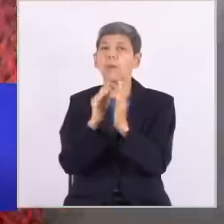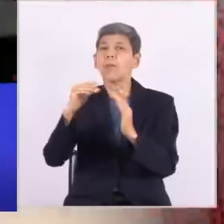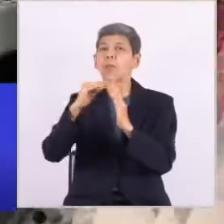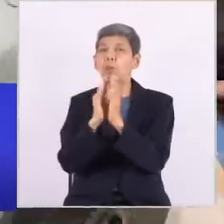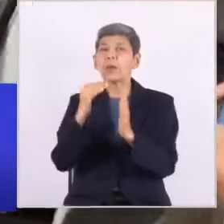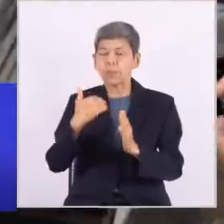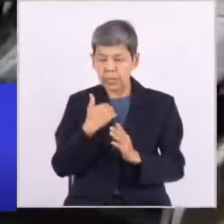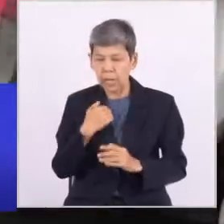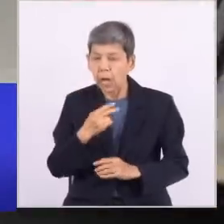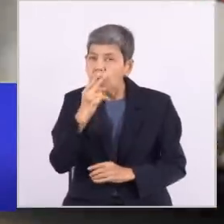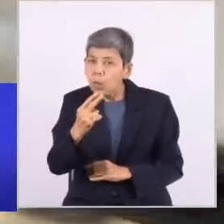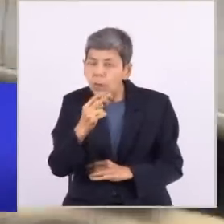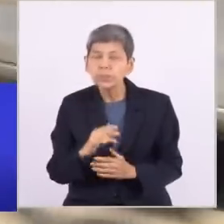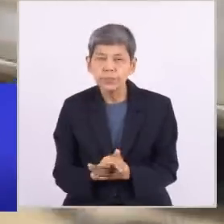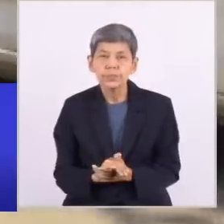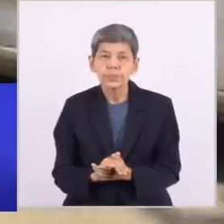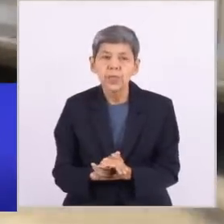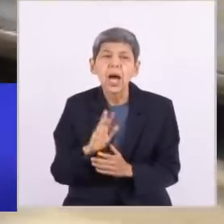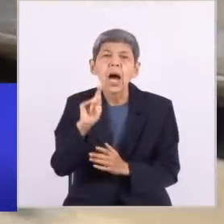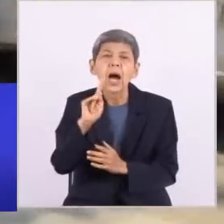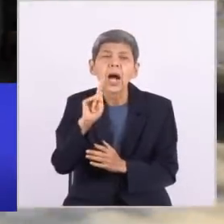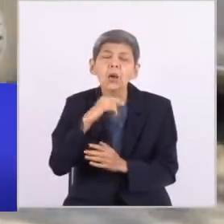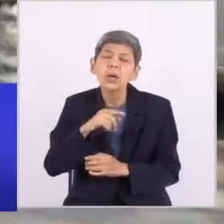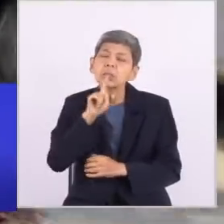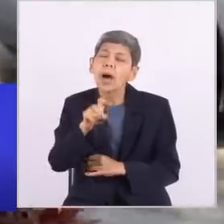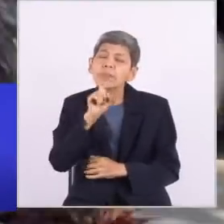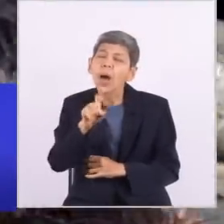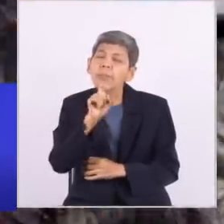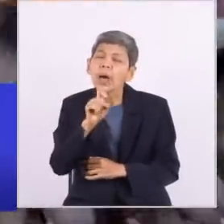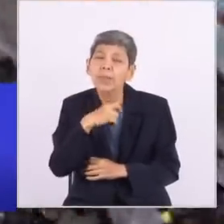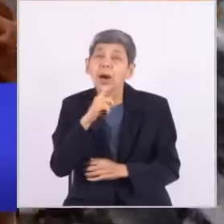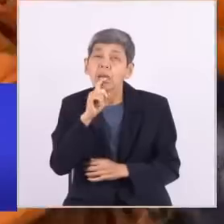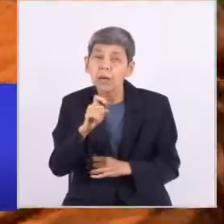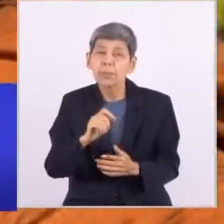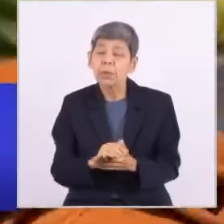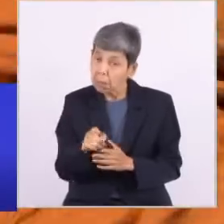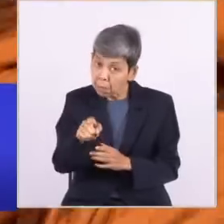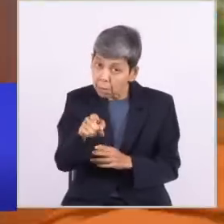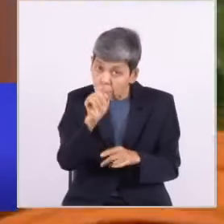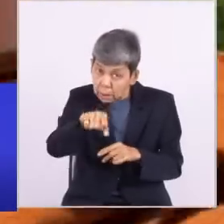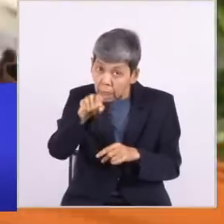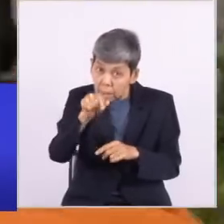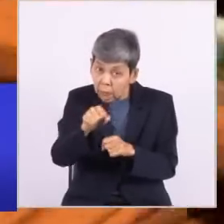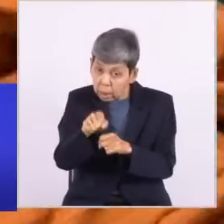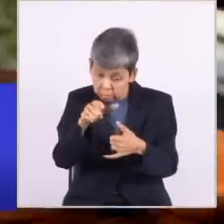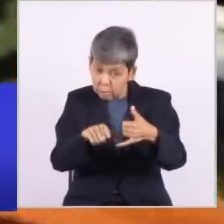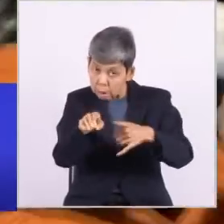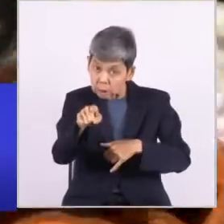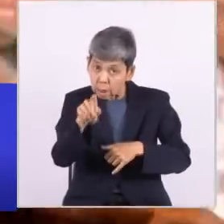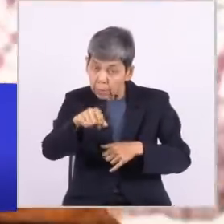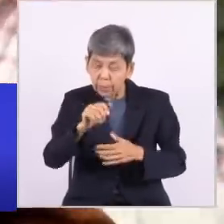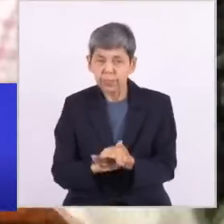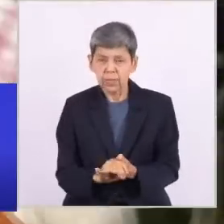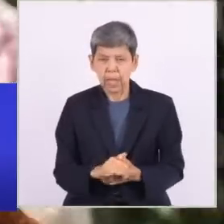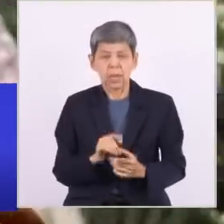แต่ว่าก็ต่อไปอีกผู้สื่อข่าวได้เข้าไปสอบถามกรณีดังกล่าวว่าใช่คลิปของพระอาจารย์โชคหรือไม่ไปเ